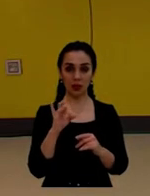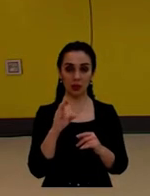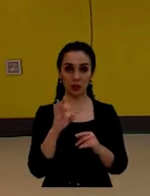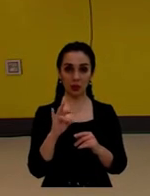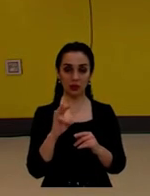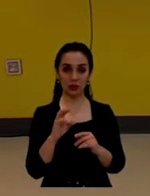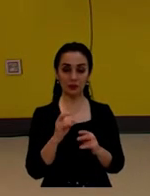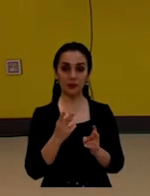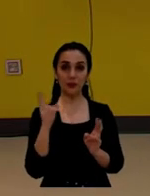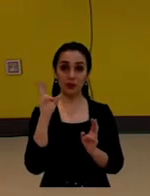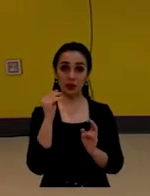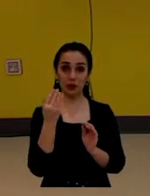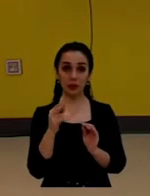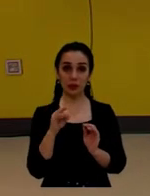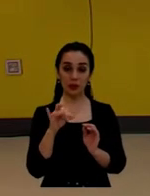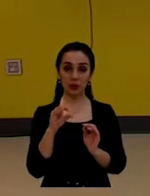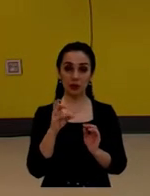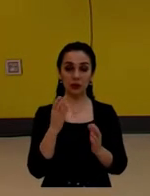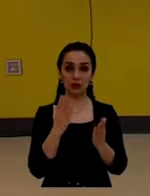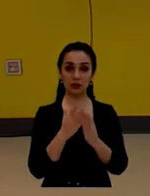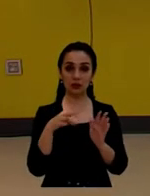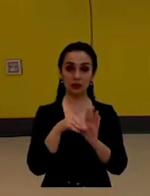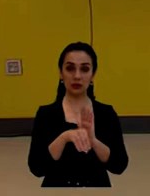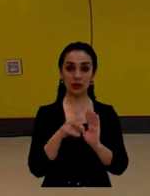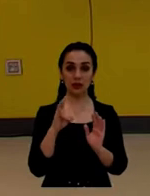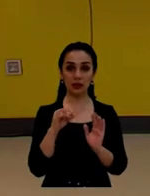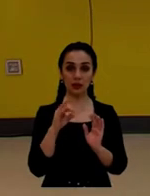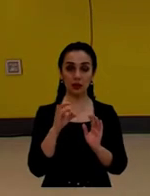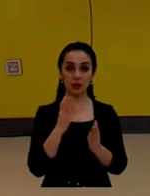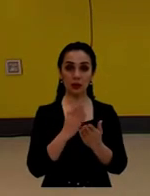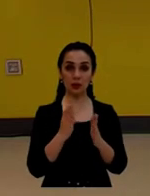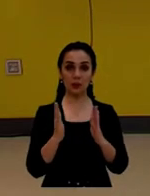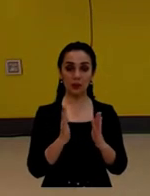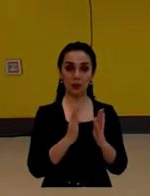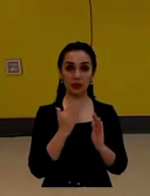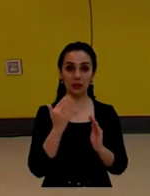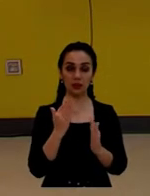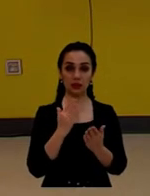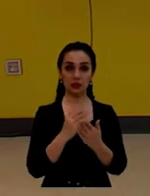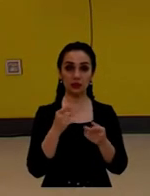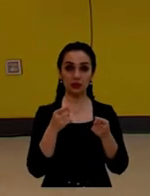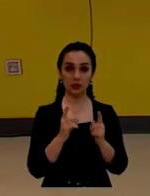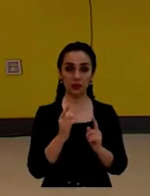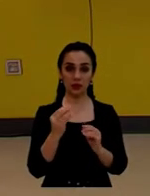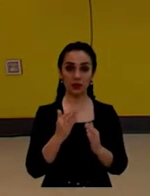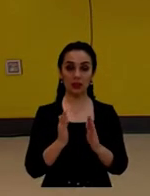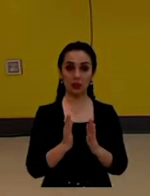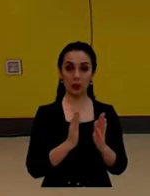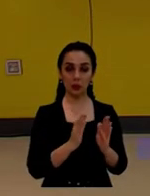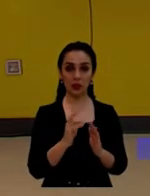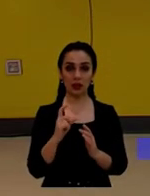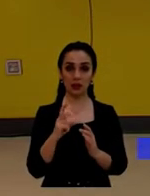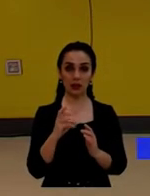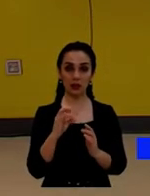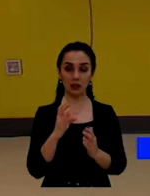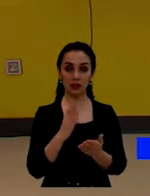часовой протонов равно заряду ядра и порядковому номеру элемента в естественном ряду элементов и в